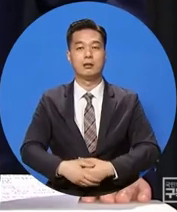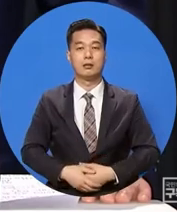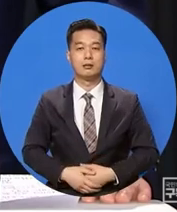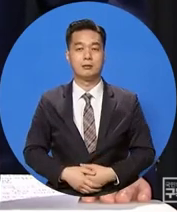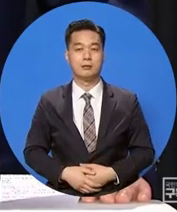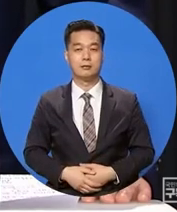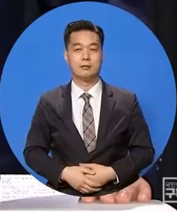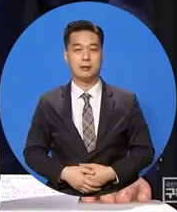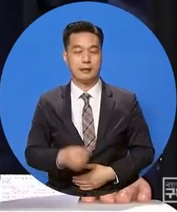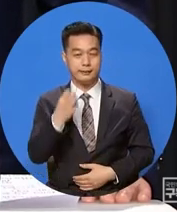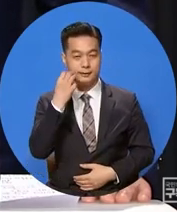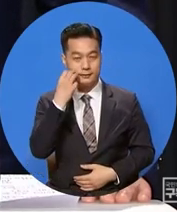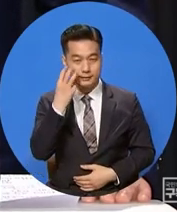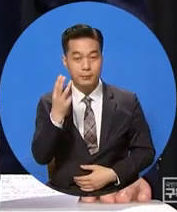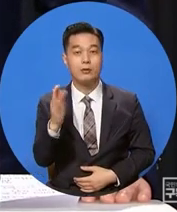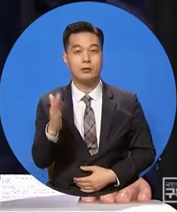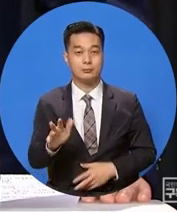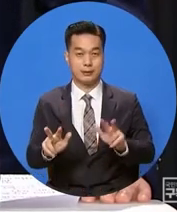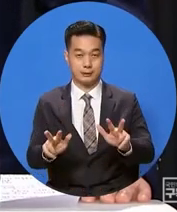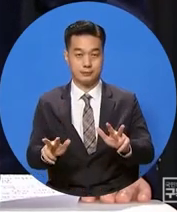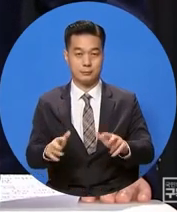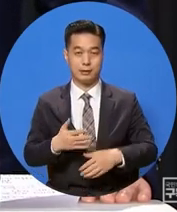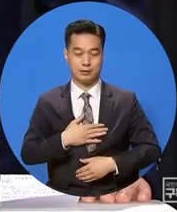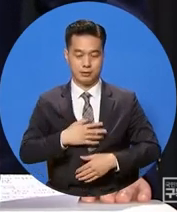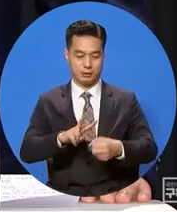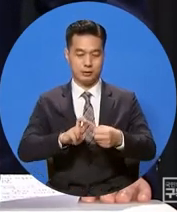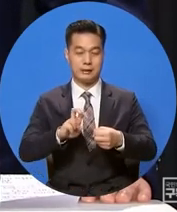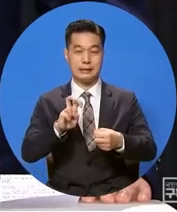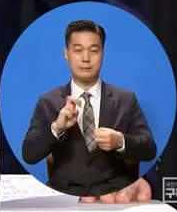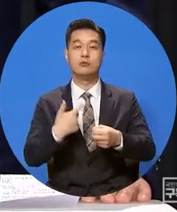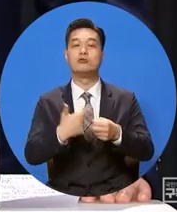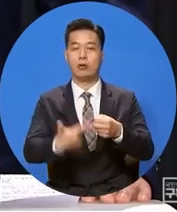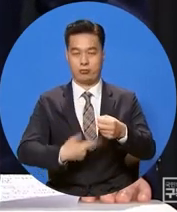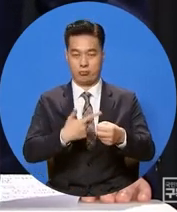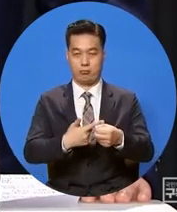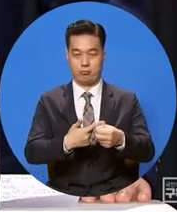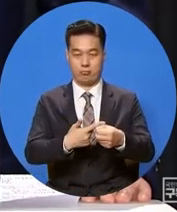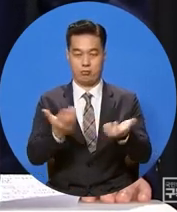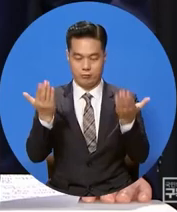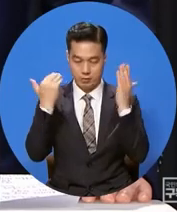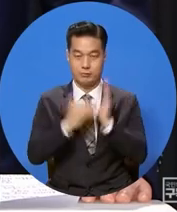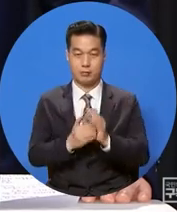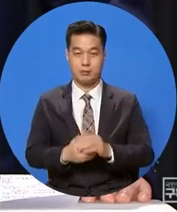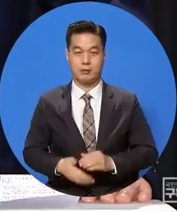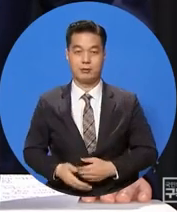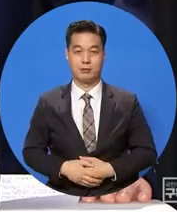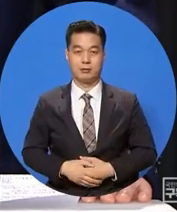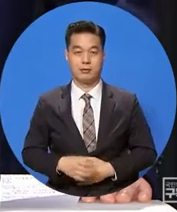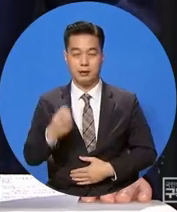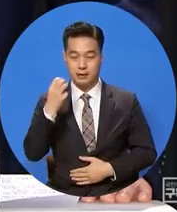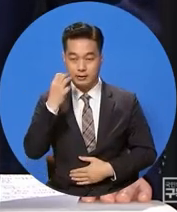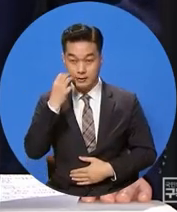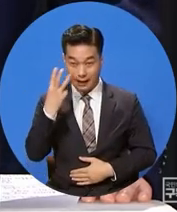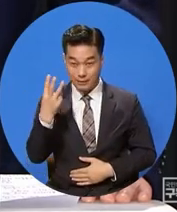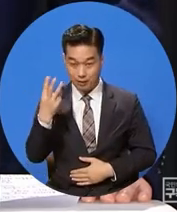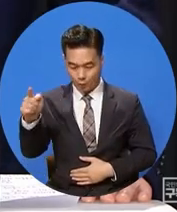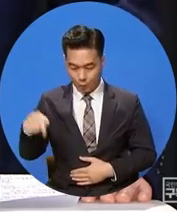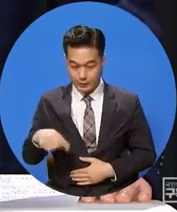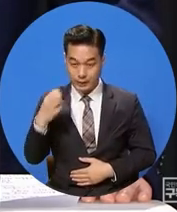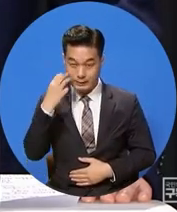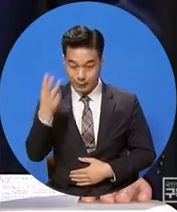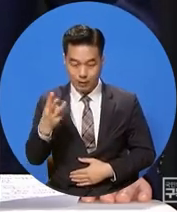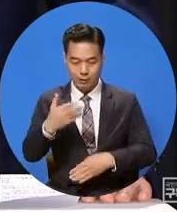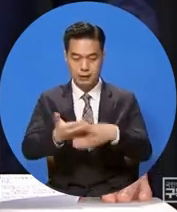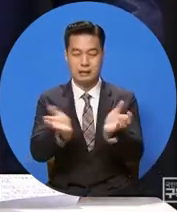한 3개월 됐나요? 저는 26년 됐습니다. 아니 원래 한번 나갔다가 3개월을 들어오신 분이